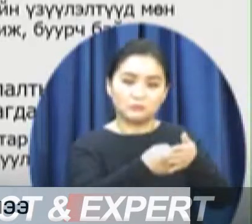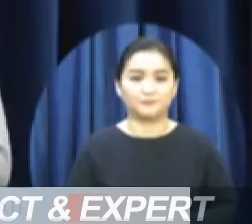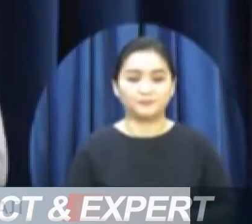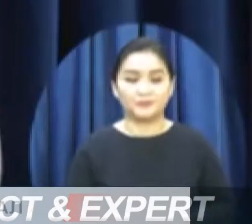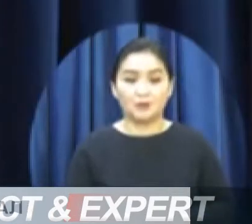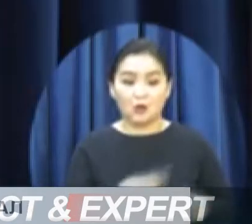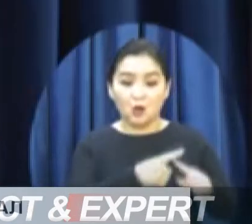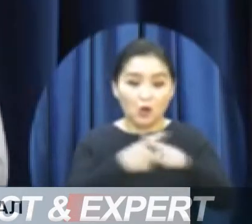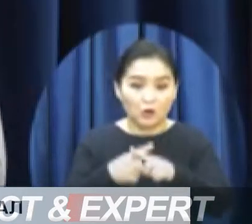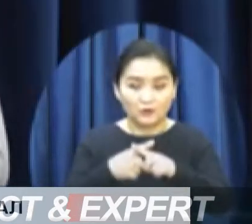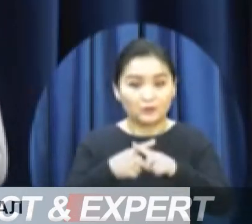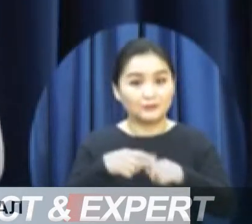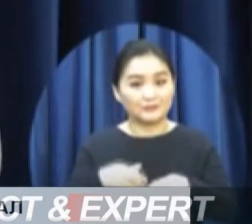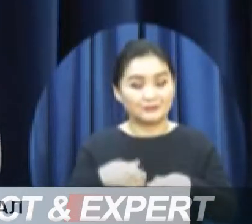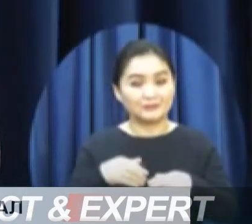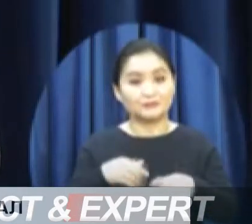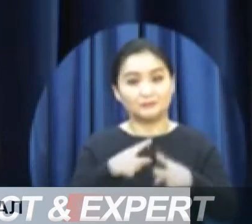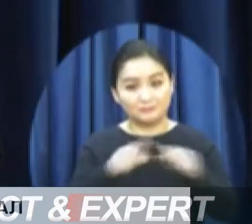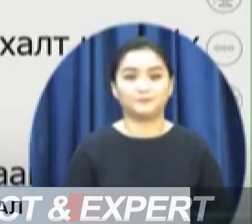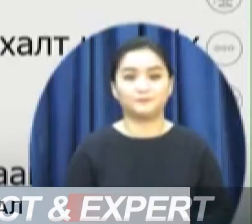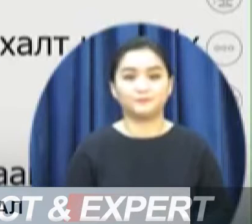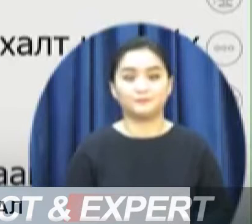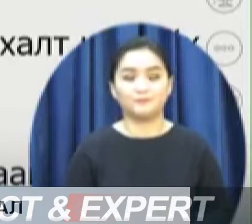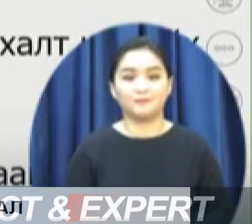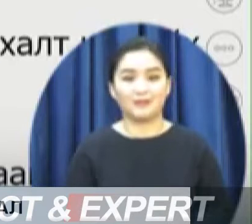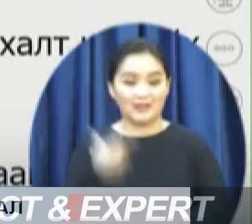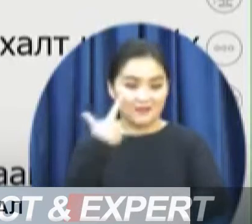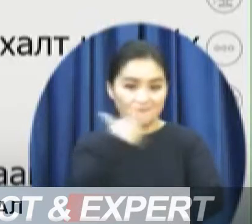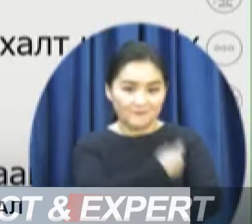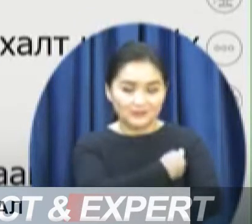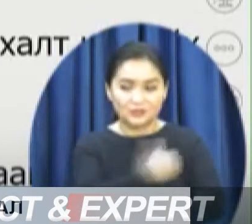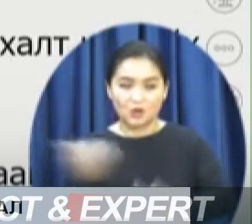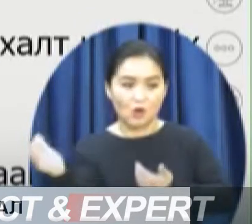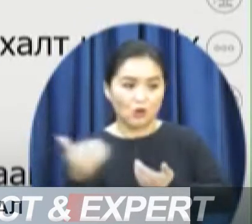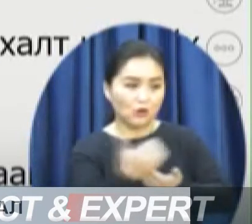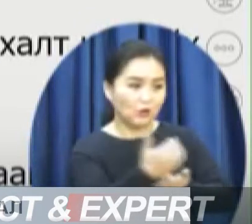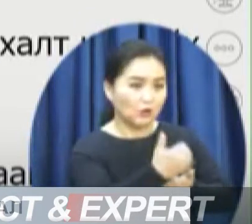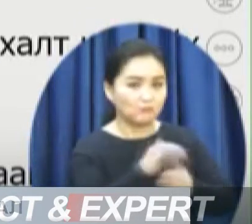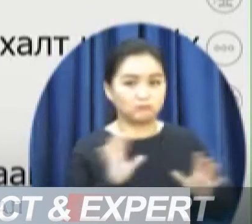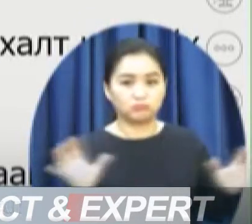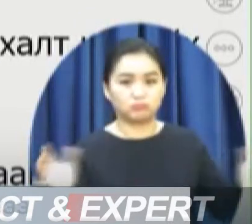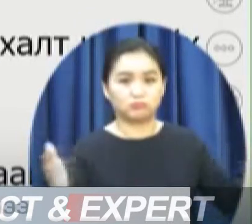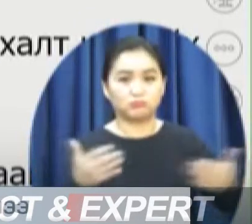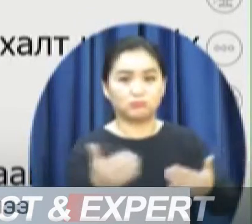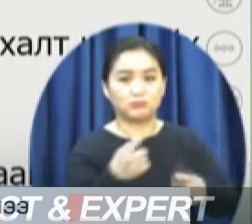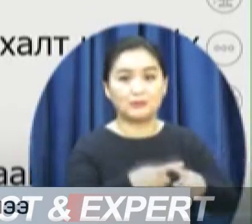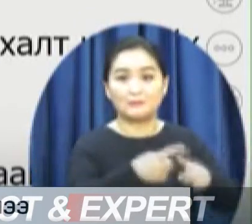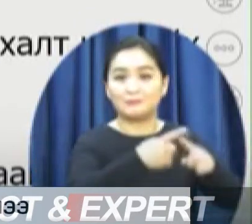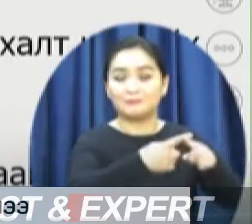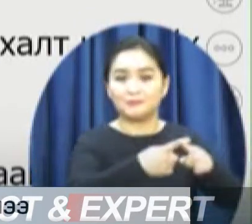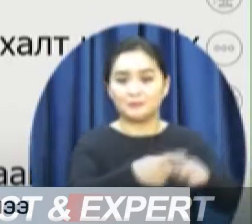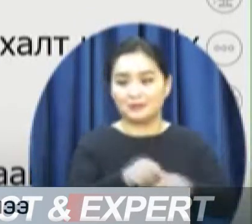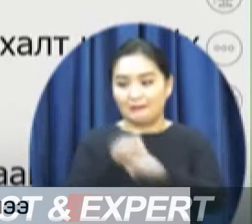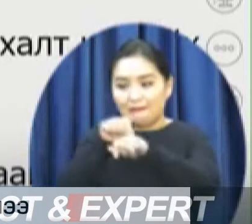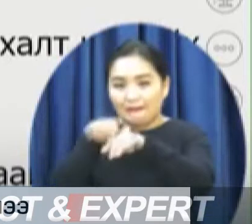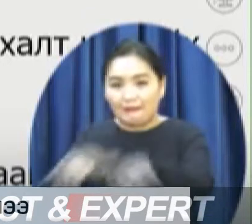болохоор байна. За дараагийн нэг ачаал бүтэн нь юу гэхээр вакцины хамралтыг одоо ингэж өрчмжүүлж өндөр болгох үед бол ямар эрсдэл гар халдварын тархалт